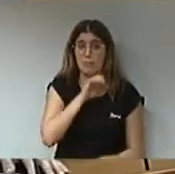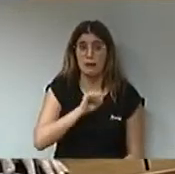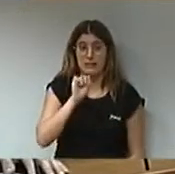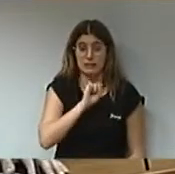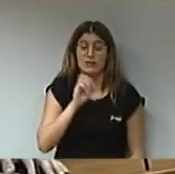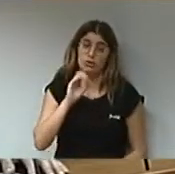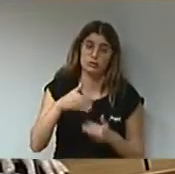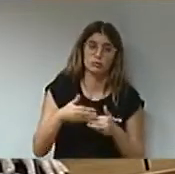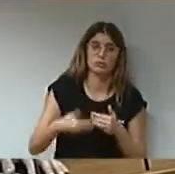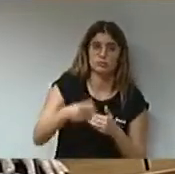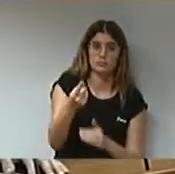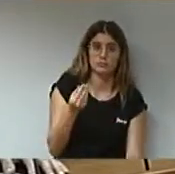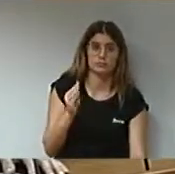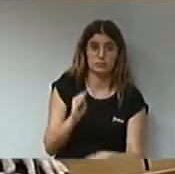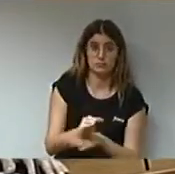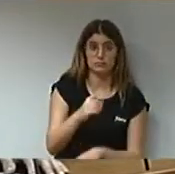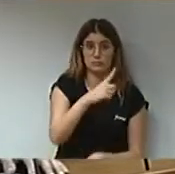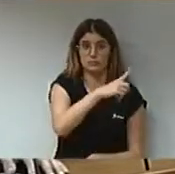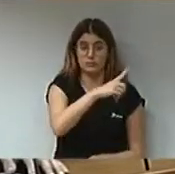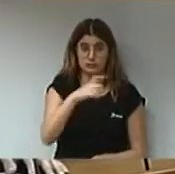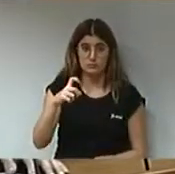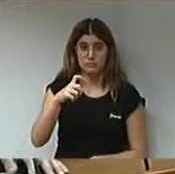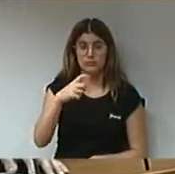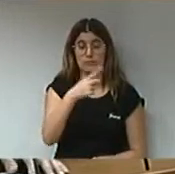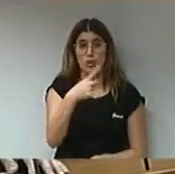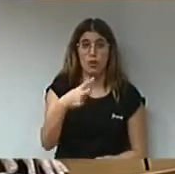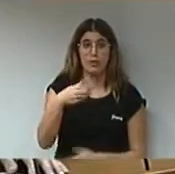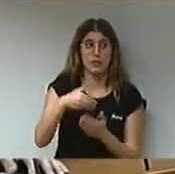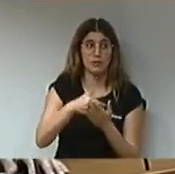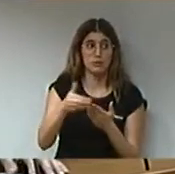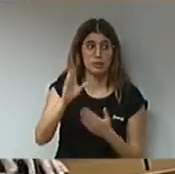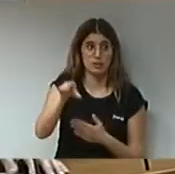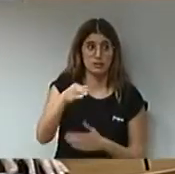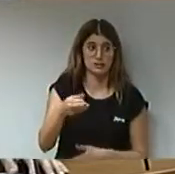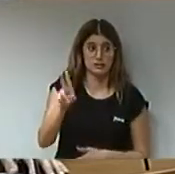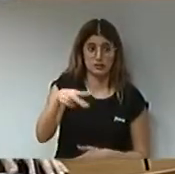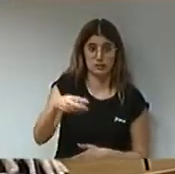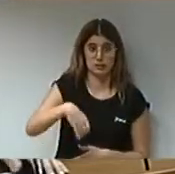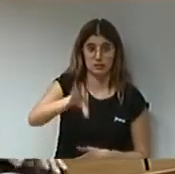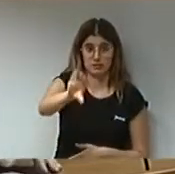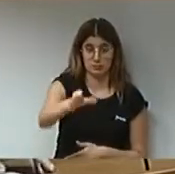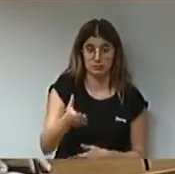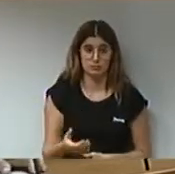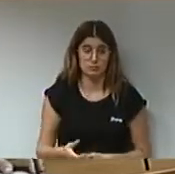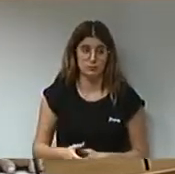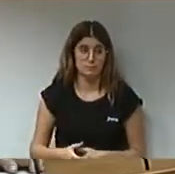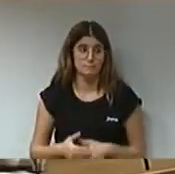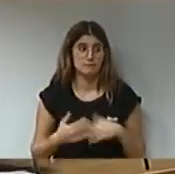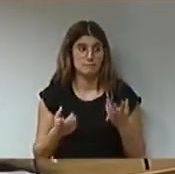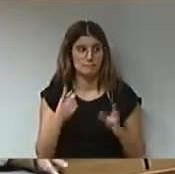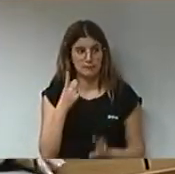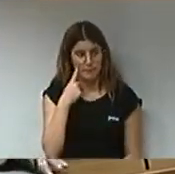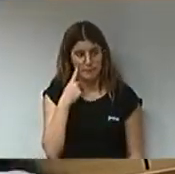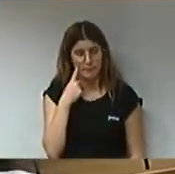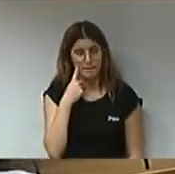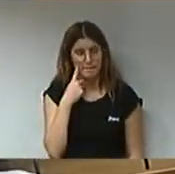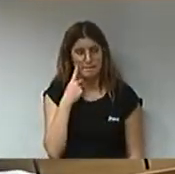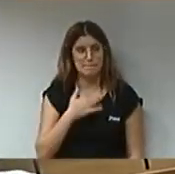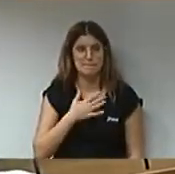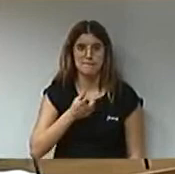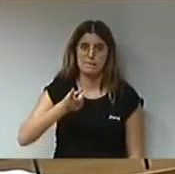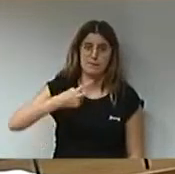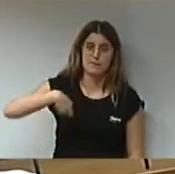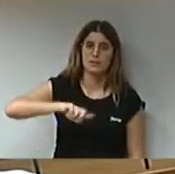serà molt més en aquesta inversió de 111 milions que vostès van deixar fins i tot ni de comprar el solar. Per tant, mire,